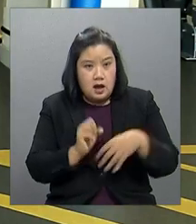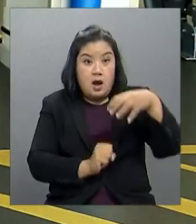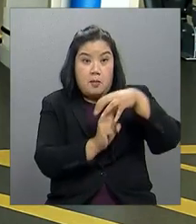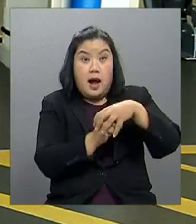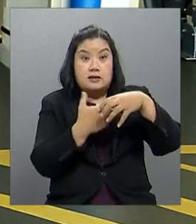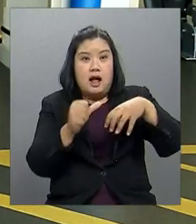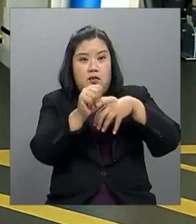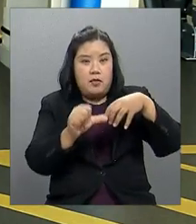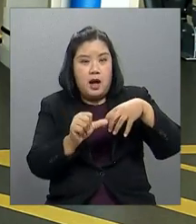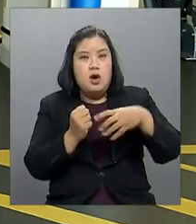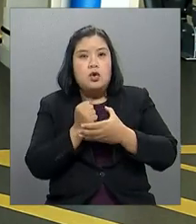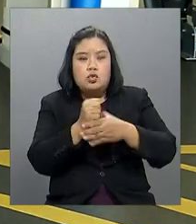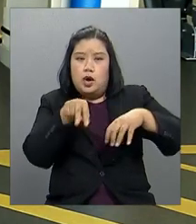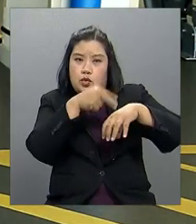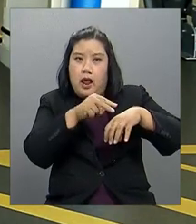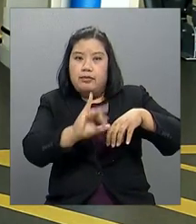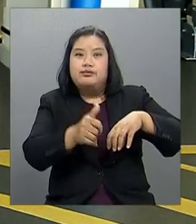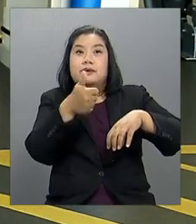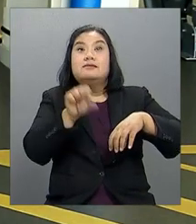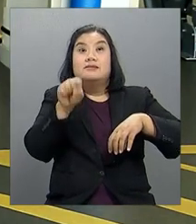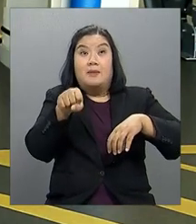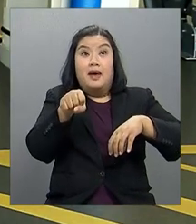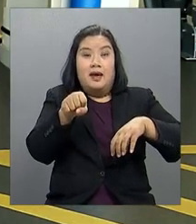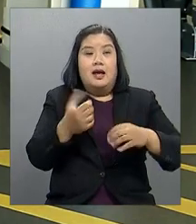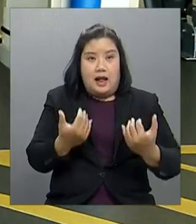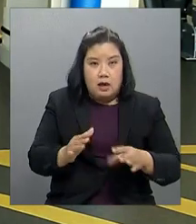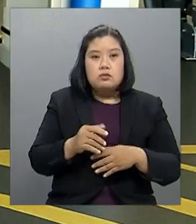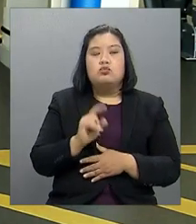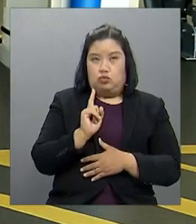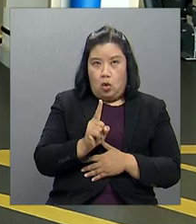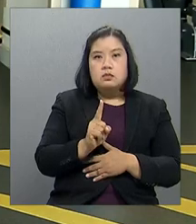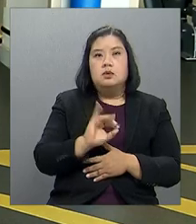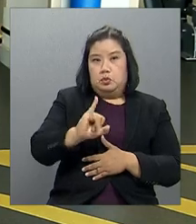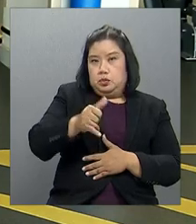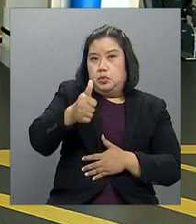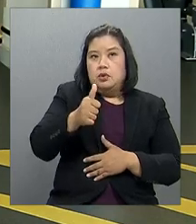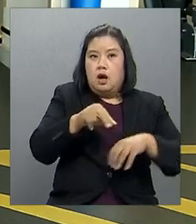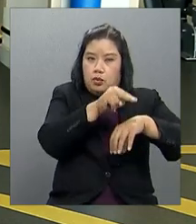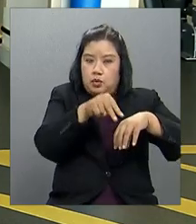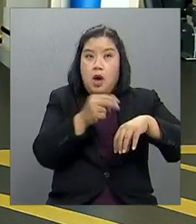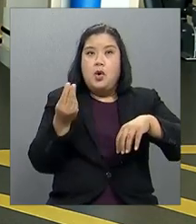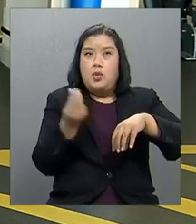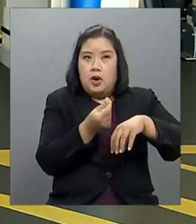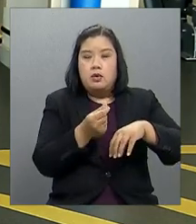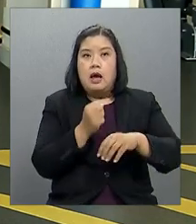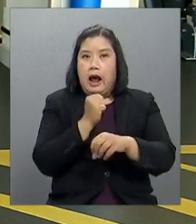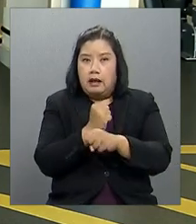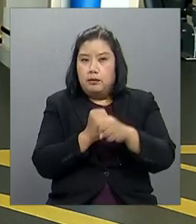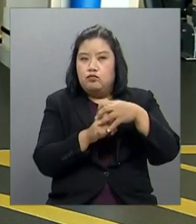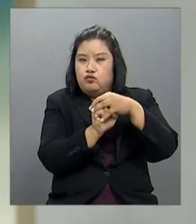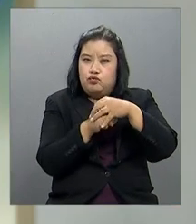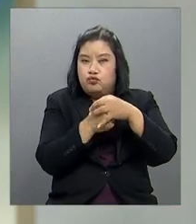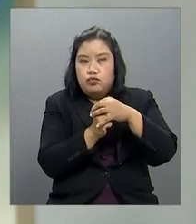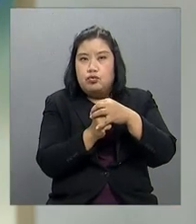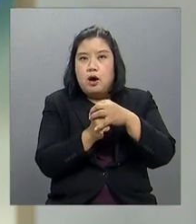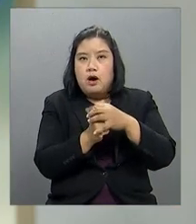เป็นมากหลังการผ่าตัดนะคะผู้ป่วยจะต้องได้รับการฟื้นฟูหลังผ่าตัดโดยเร็วที่สุดก็จะทำให้การฟื้นตัวเนี่ยกลับมาได้เร็วที่สุ